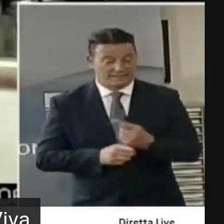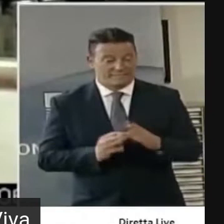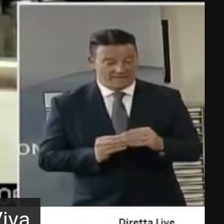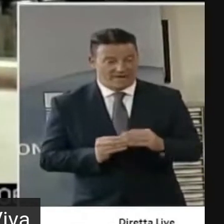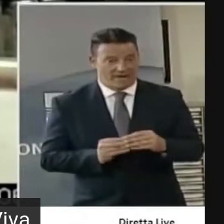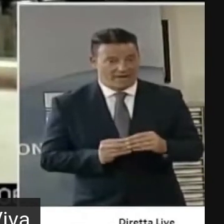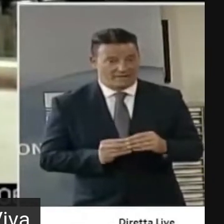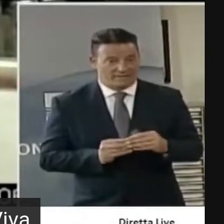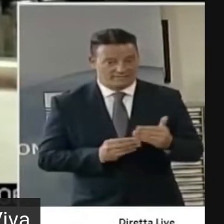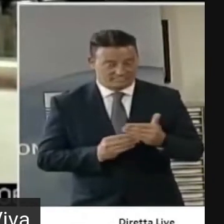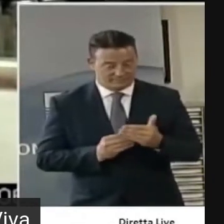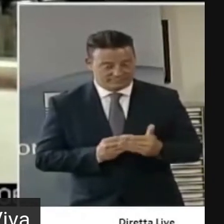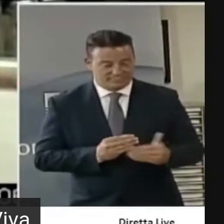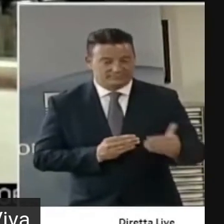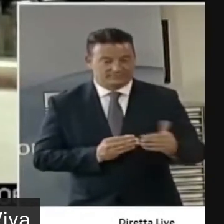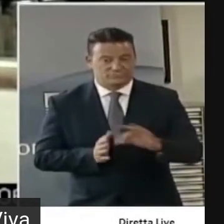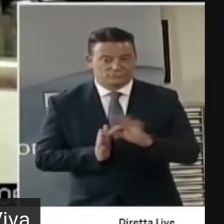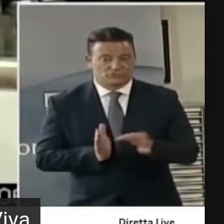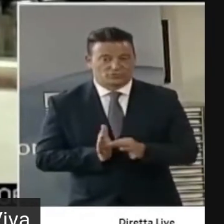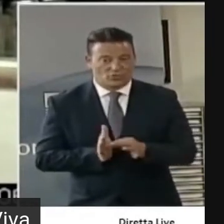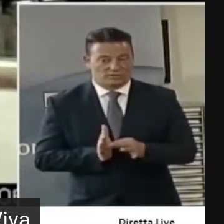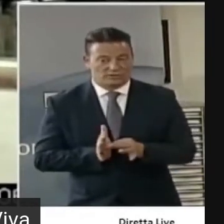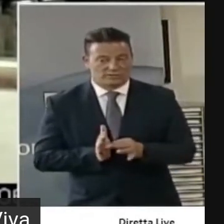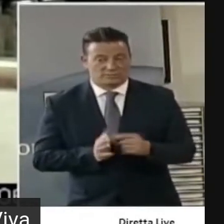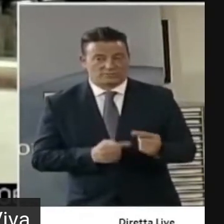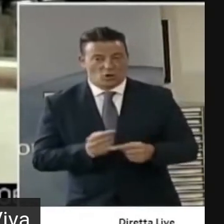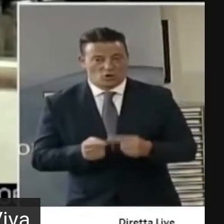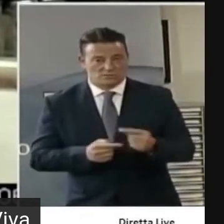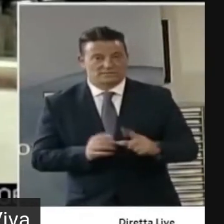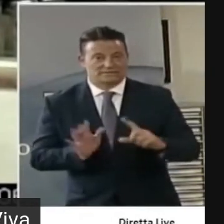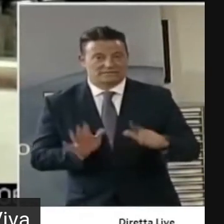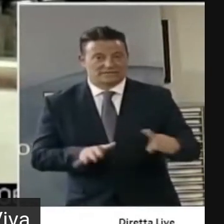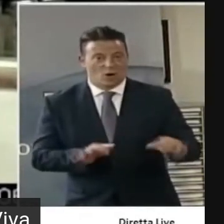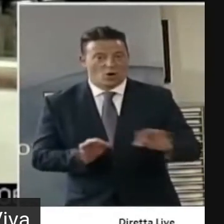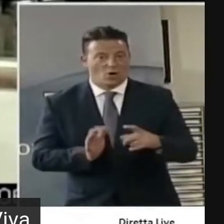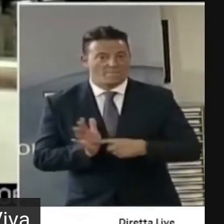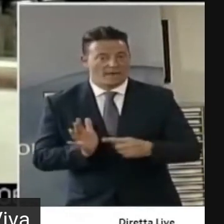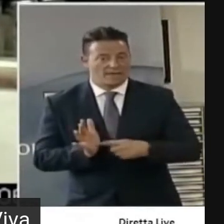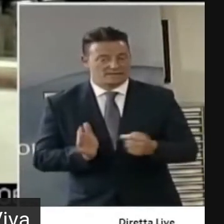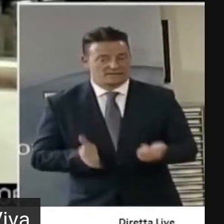fare nei prossimi giorni, settimane o mesi.